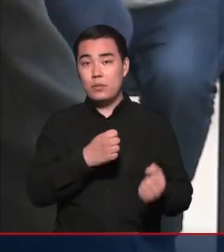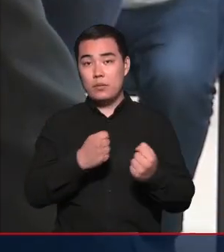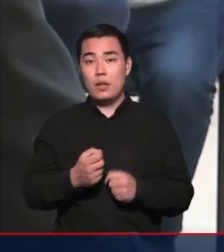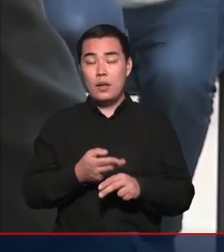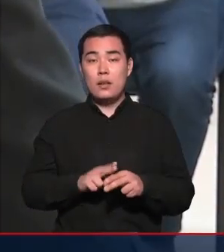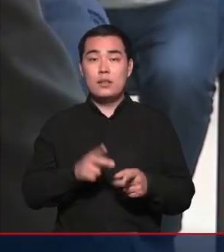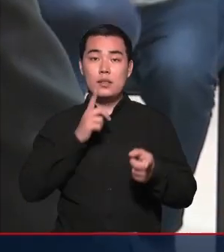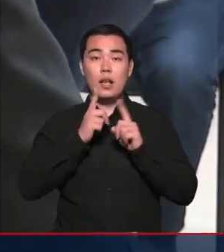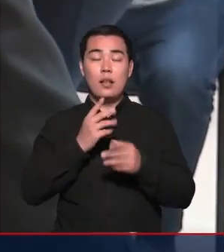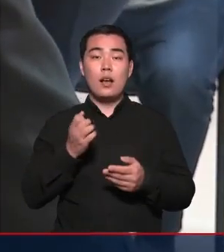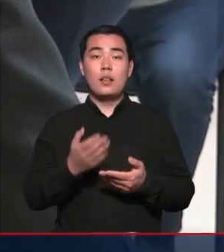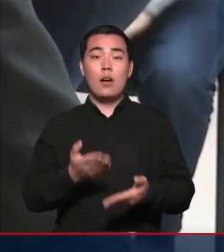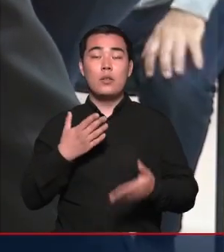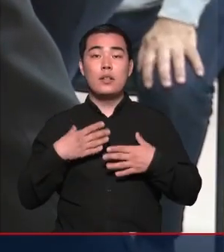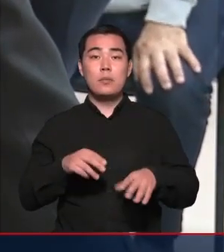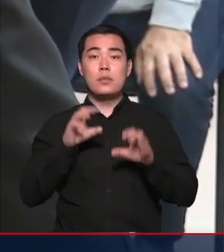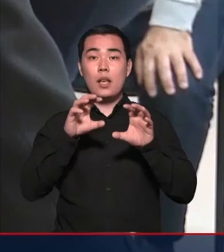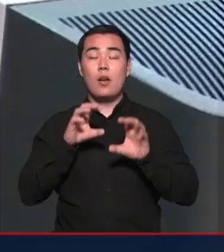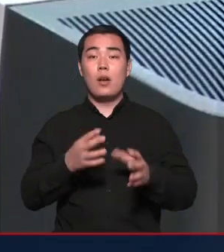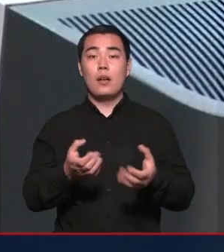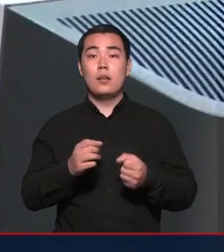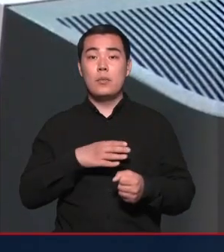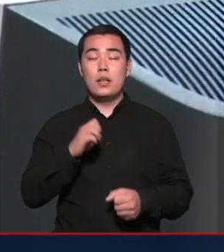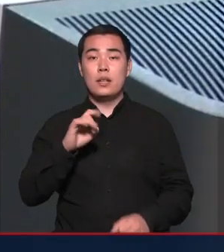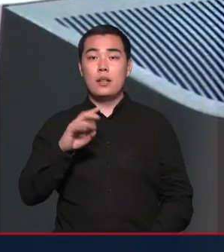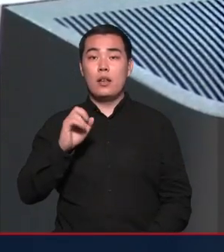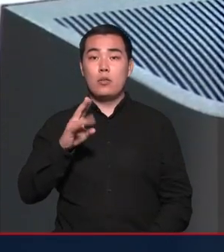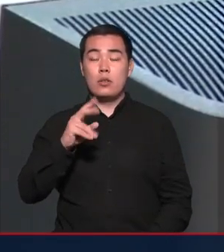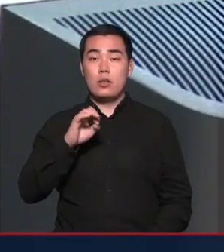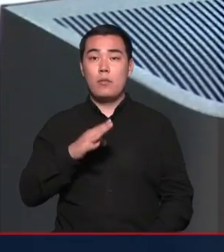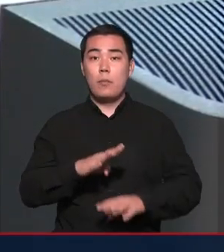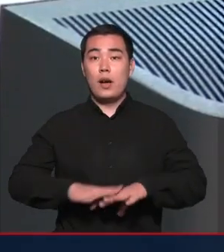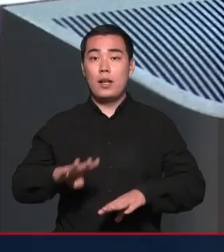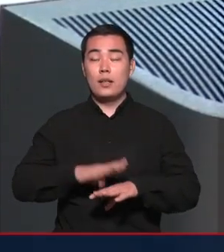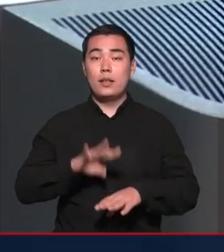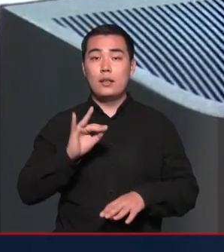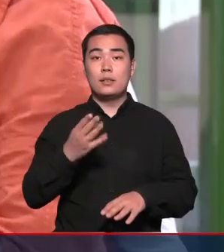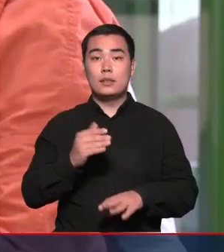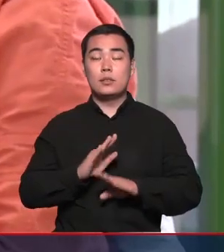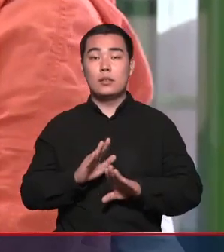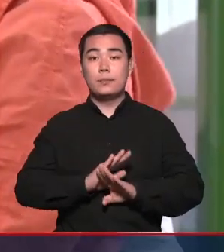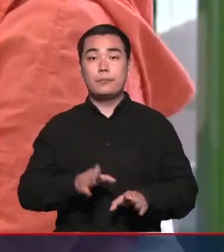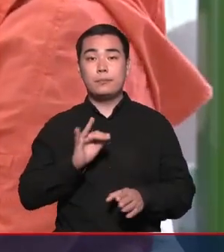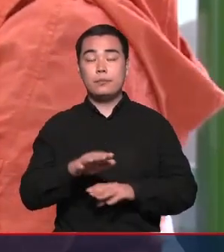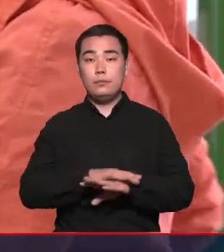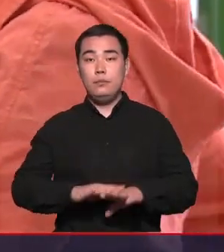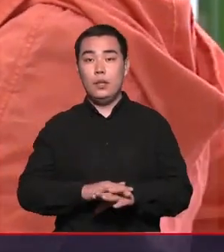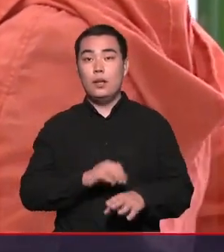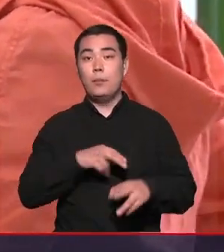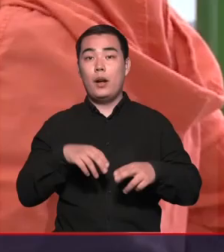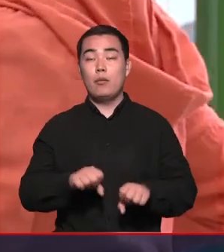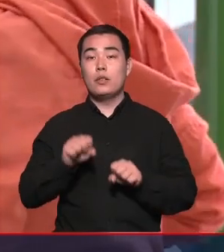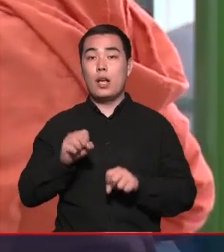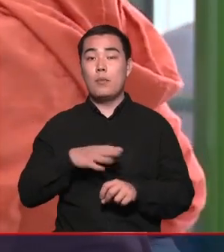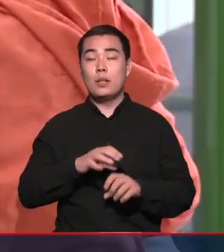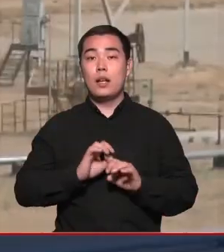Бұл сессияда бұрын соңды болмаған заңдарға қабылданған Ерлан Қошанов бірінші рет банктер мен қаржы ұйымдарының емес, халықтың мүддесі қорғалғанын айтты.